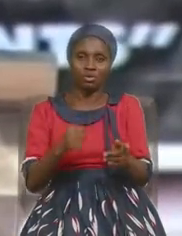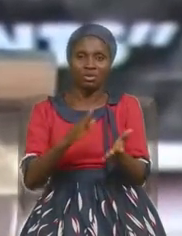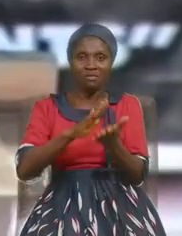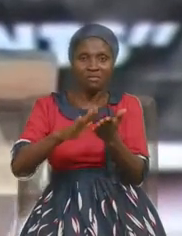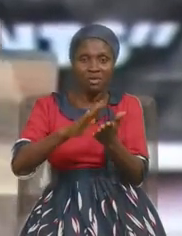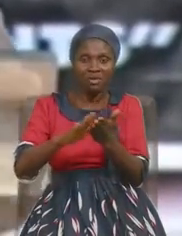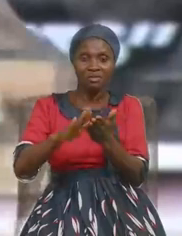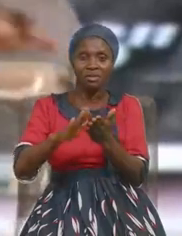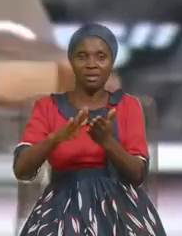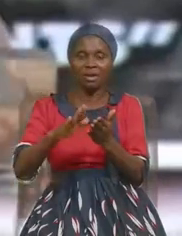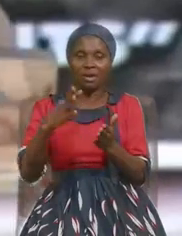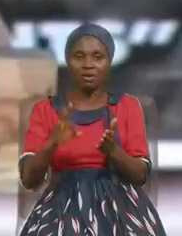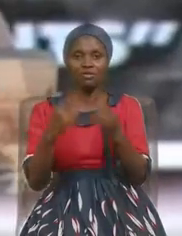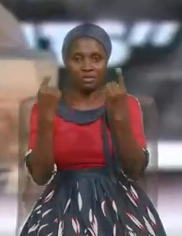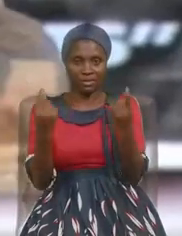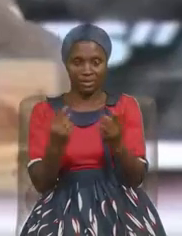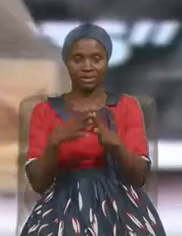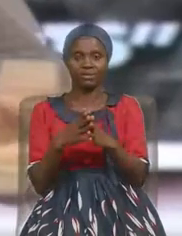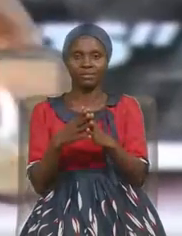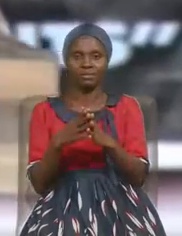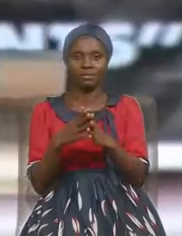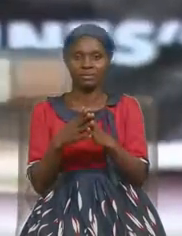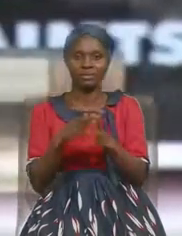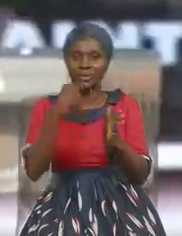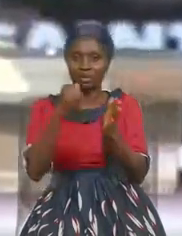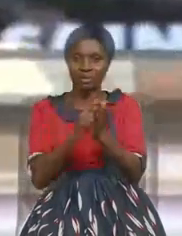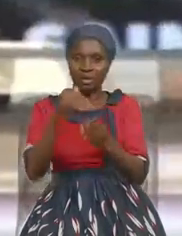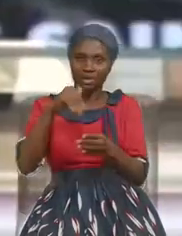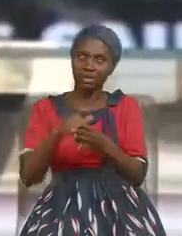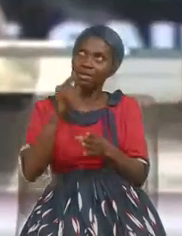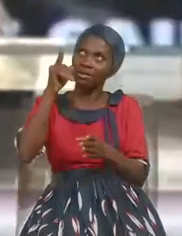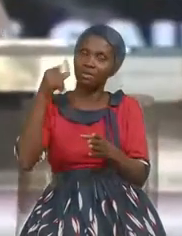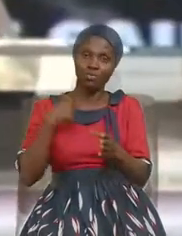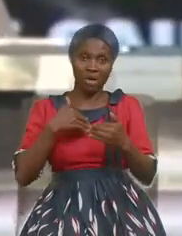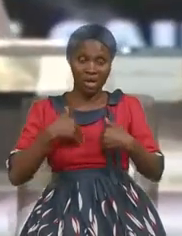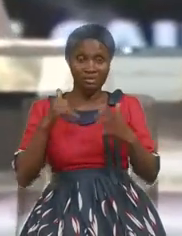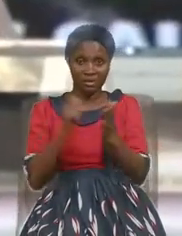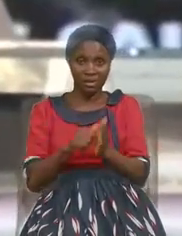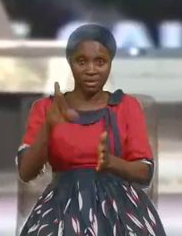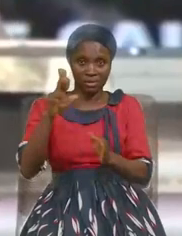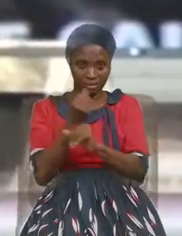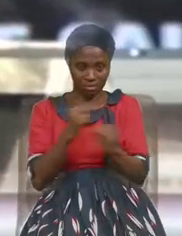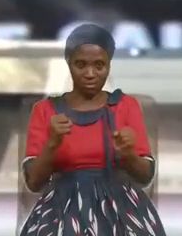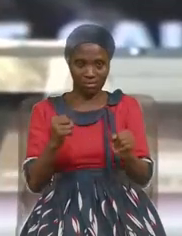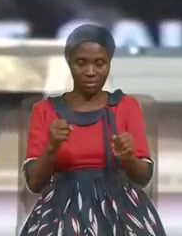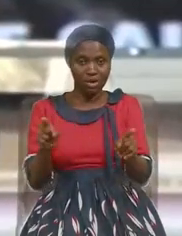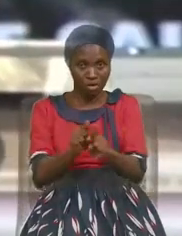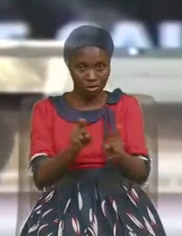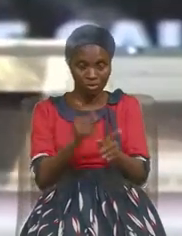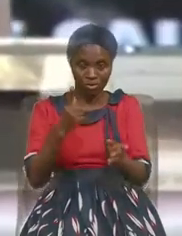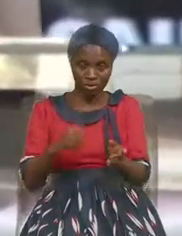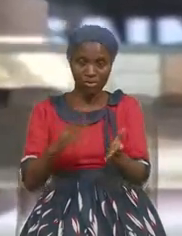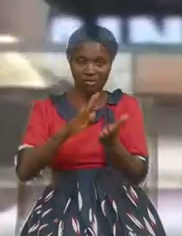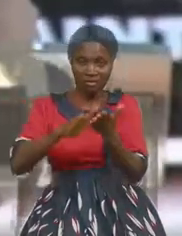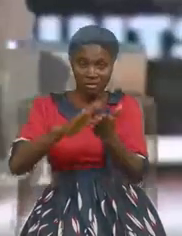péchés. Et en lui, vous avez cette rédemption, la rémission des